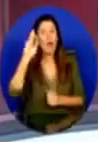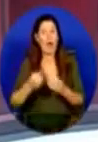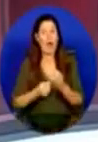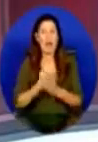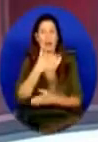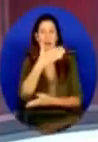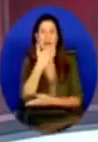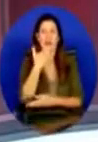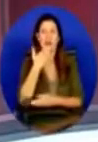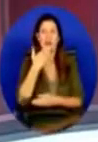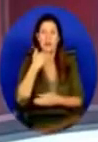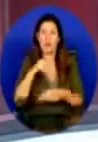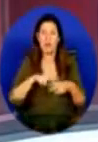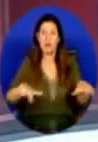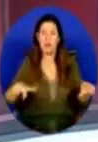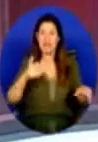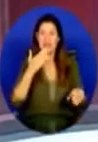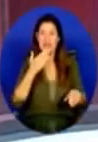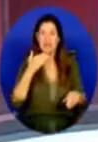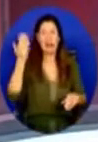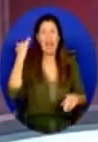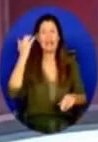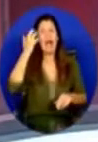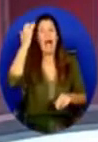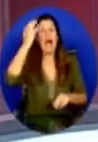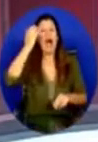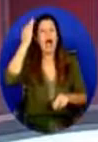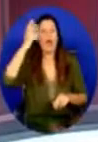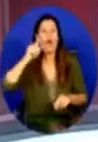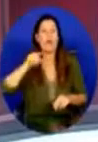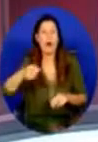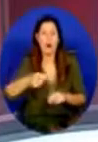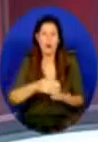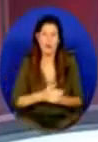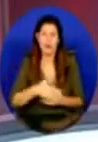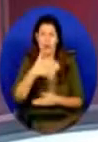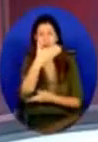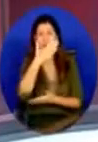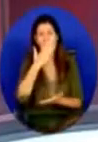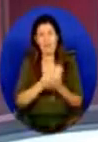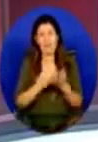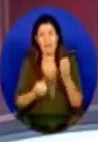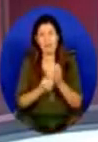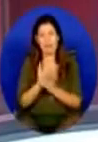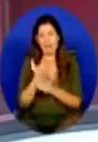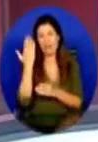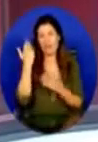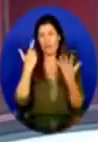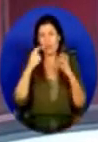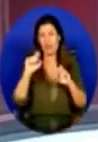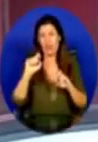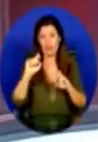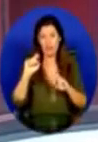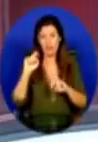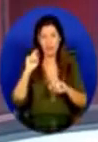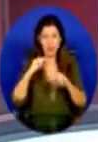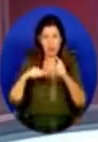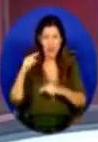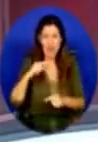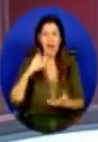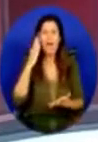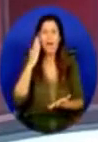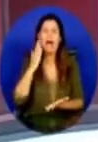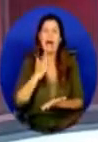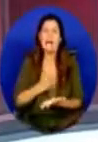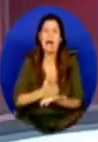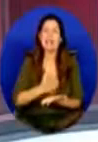ישראל נחשב חלום רחוק. המדינה קמה כבר לפני כמעט 70 שנה, כמחצית היהודים בעולם חיים בה, אז